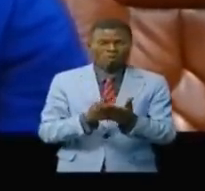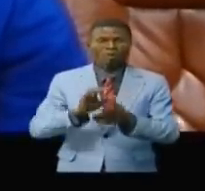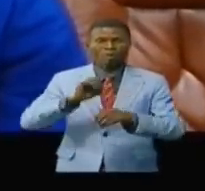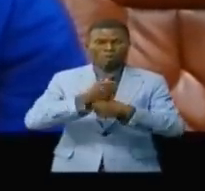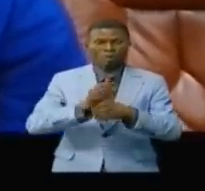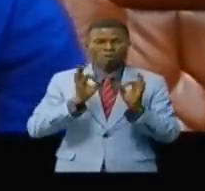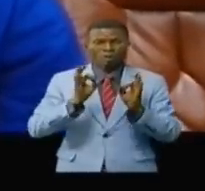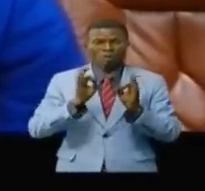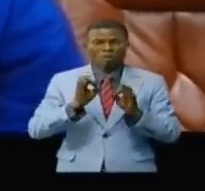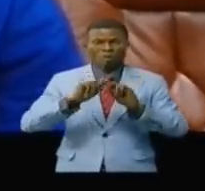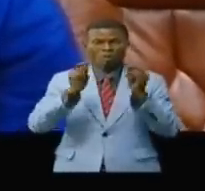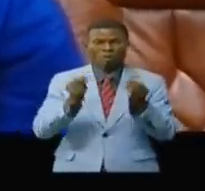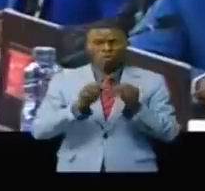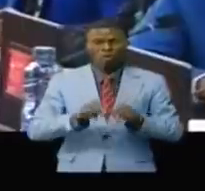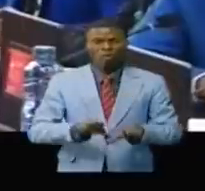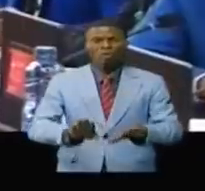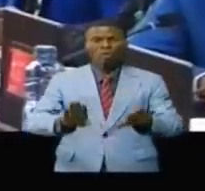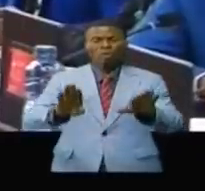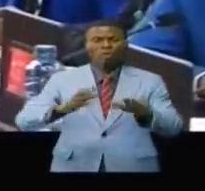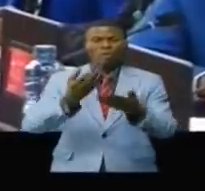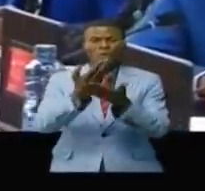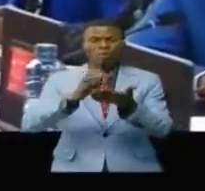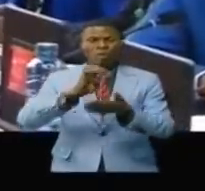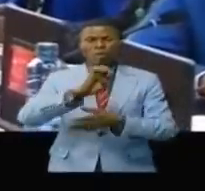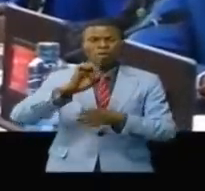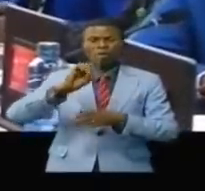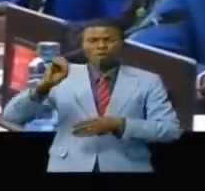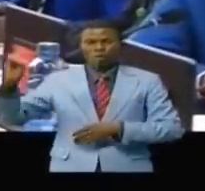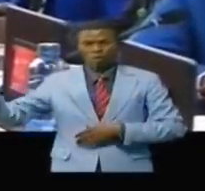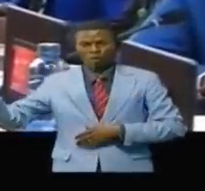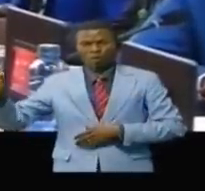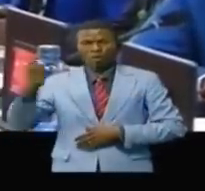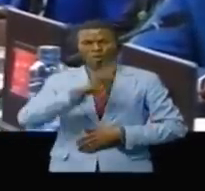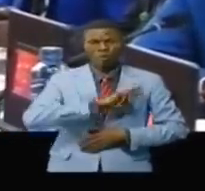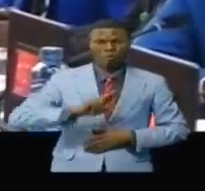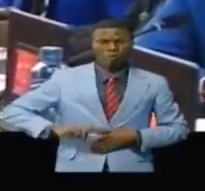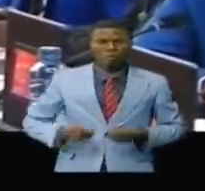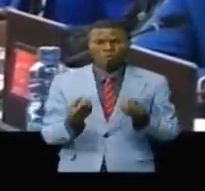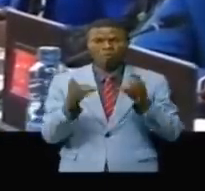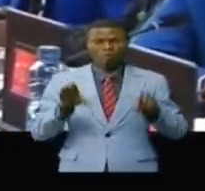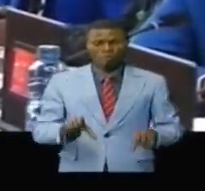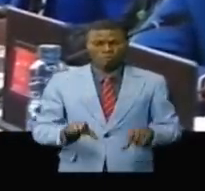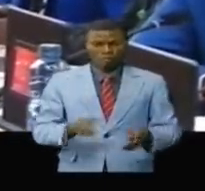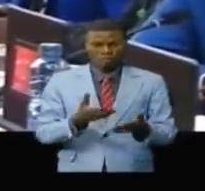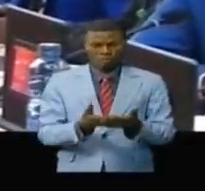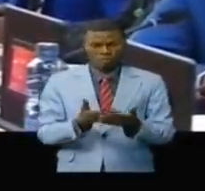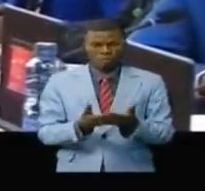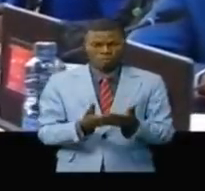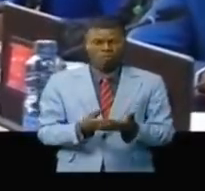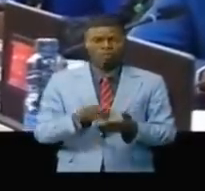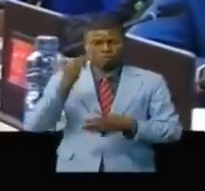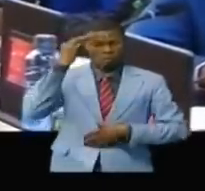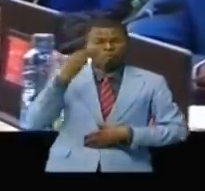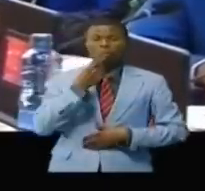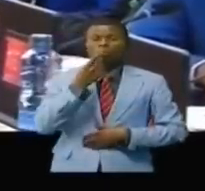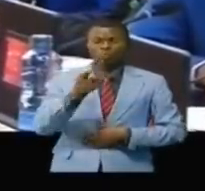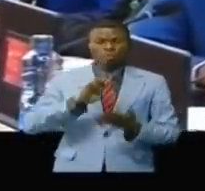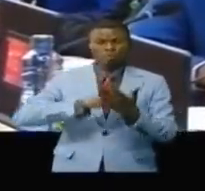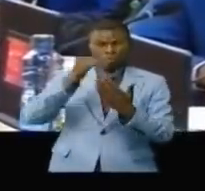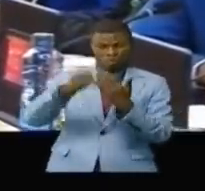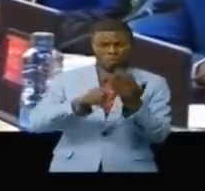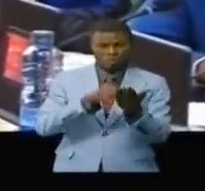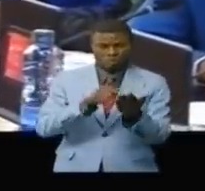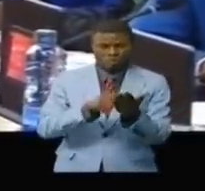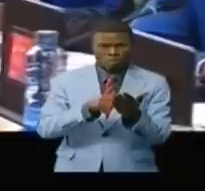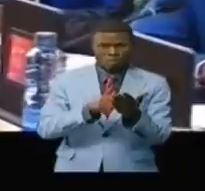redynamisation du réseau ferroviaire dans la partie ouest de la République démocratique du Congo. Il a rappelé que ces projets